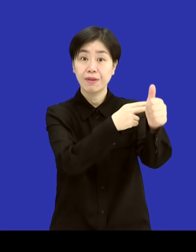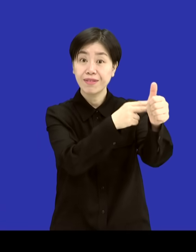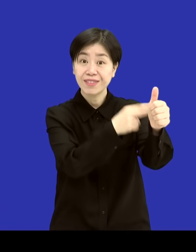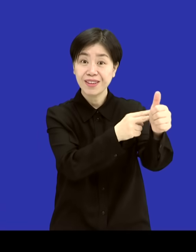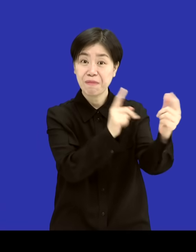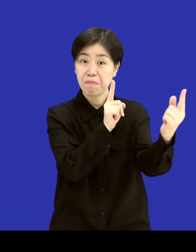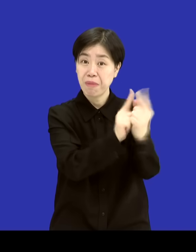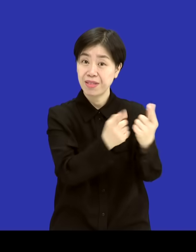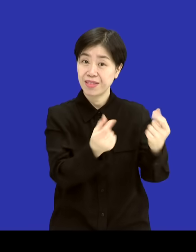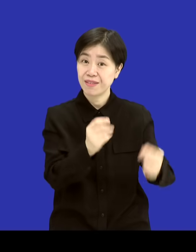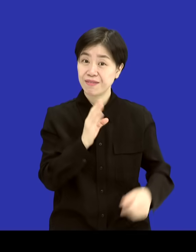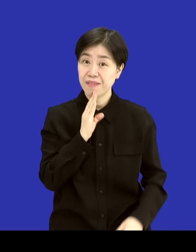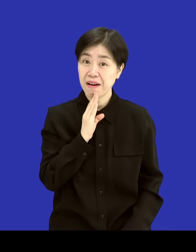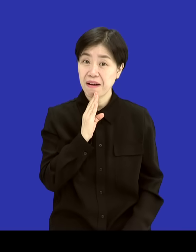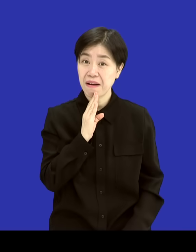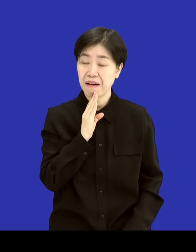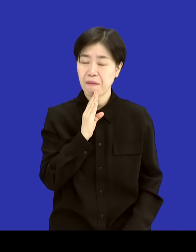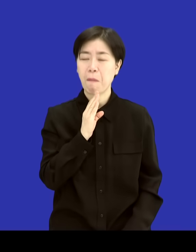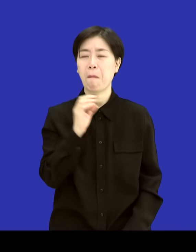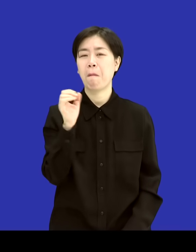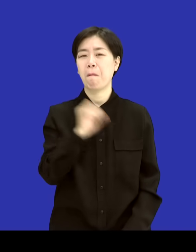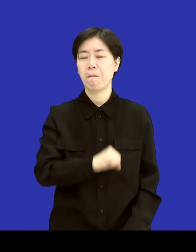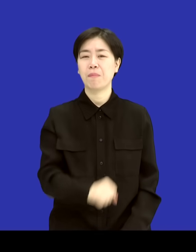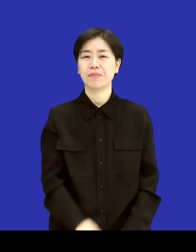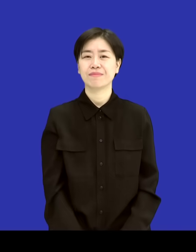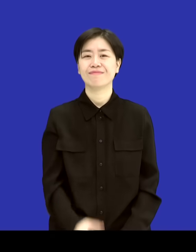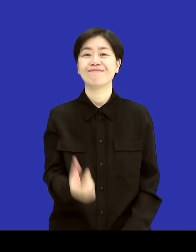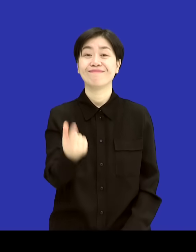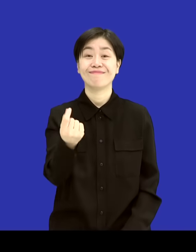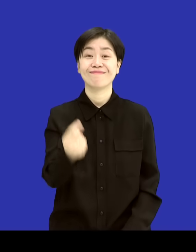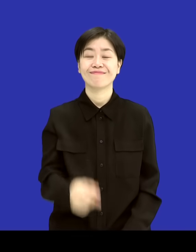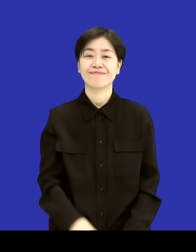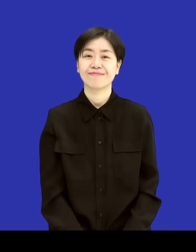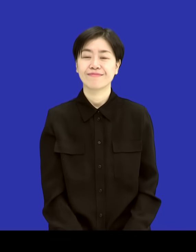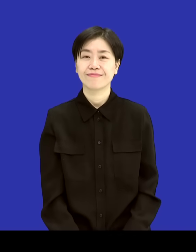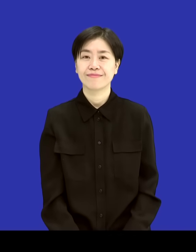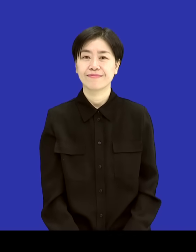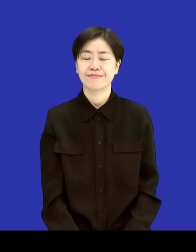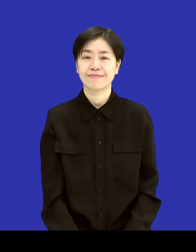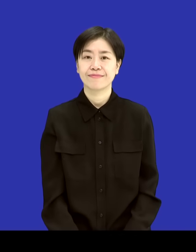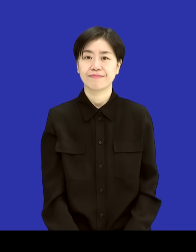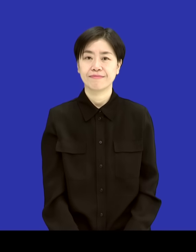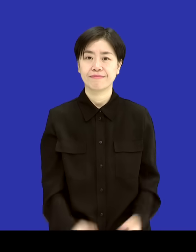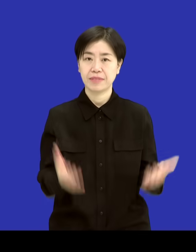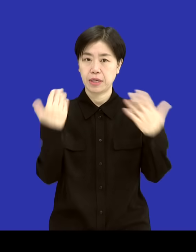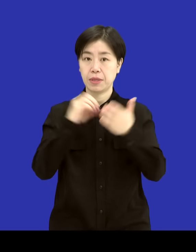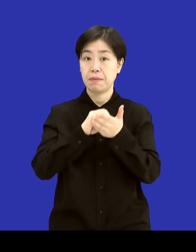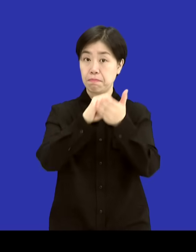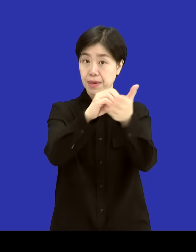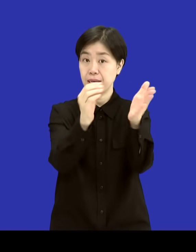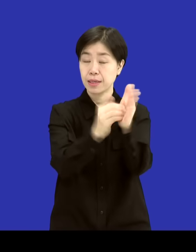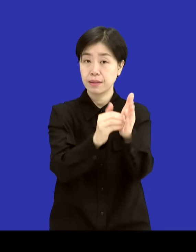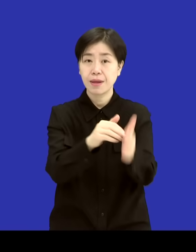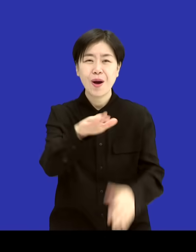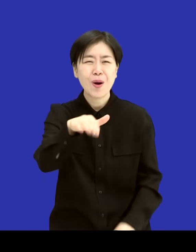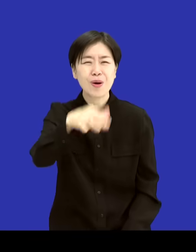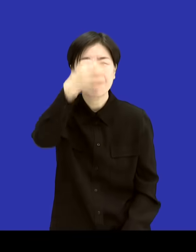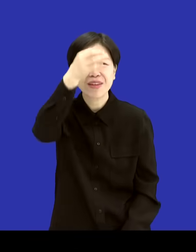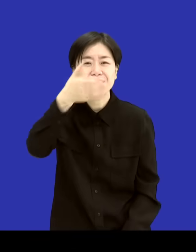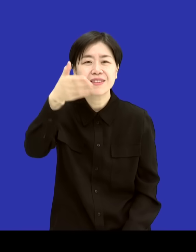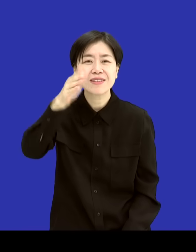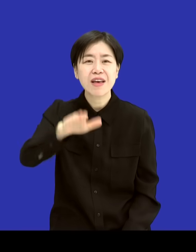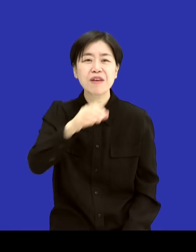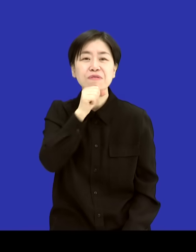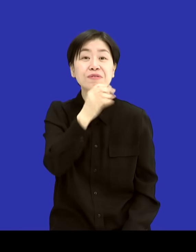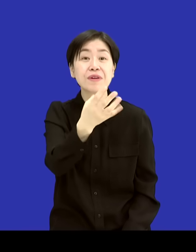그러니까요. 저렴하게 만나시는 저렴하게. 그죠? 네, 어떻게 보면 그래서 네. 덕분에 입학을 했어요. 실내전 몇 등으로 입학했어요? 사실